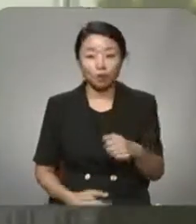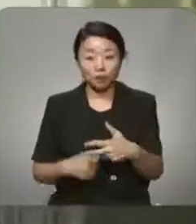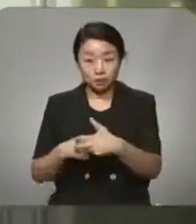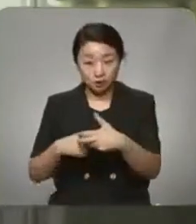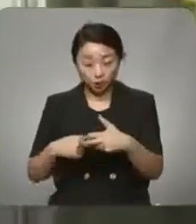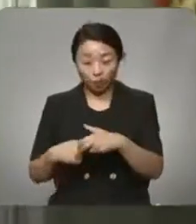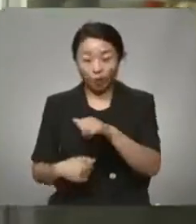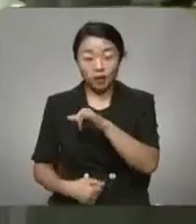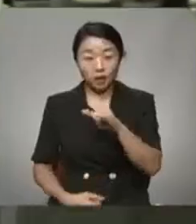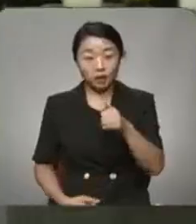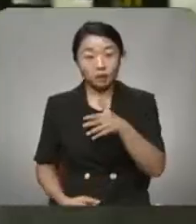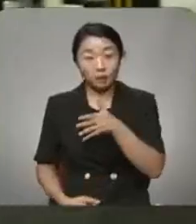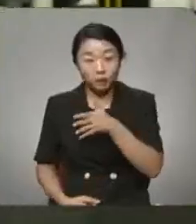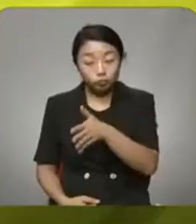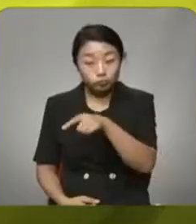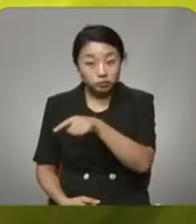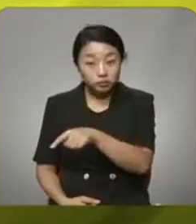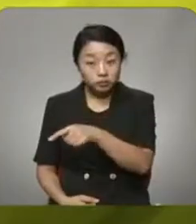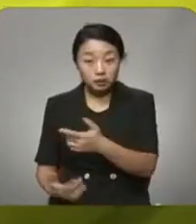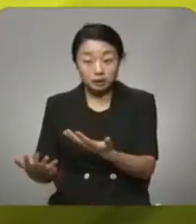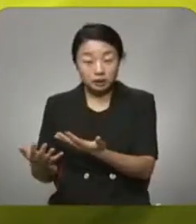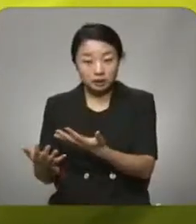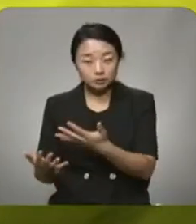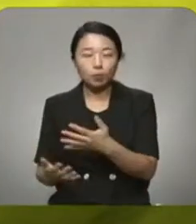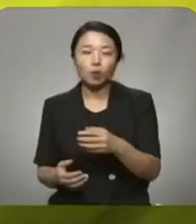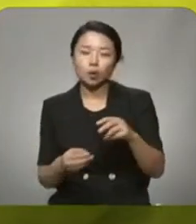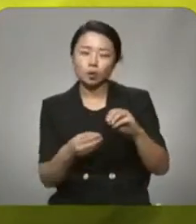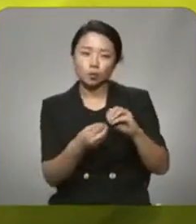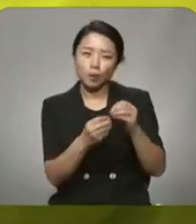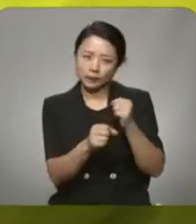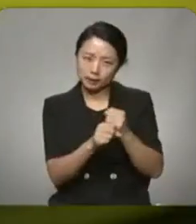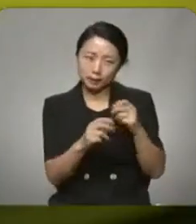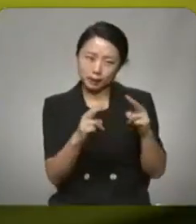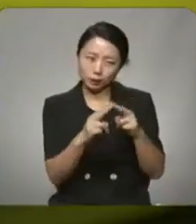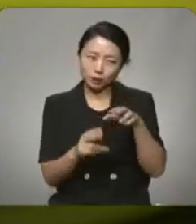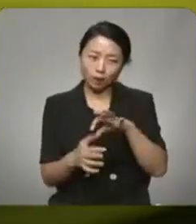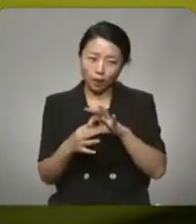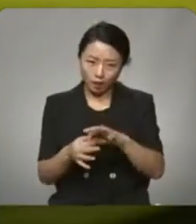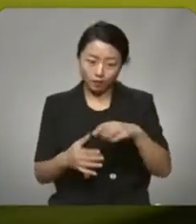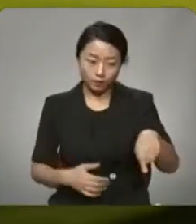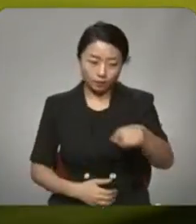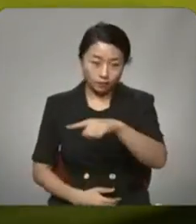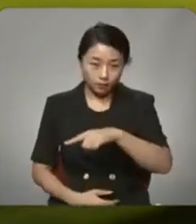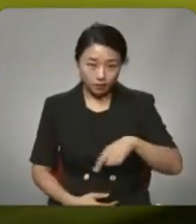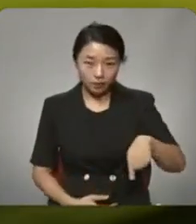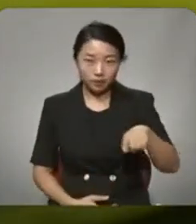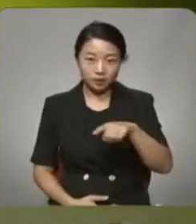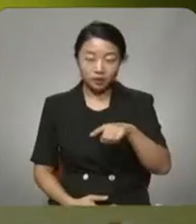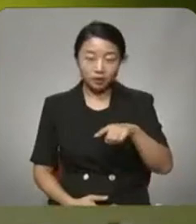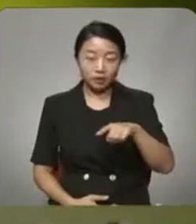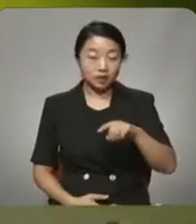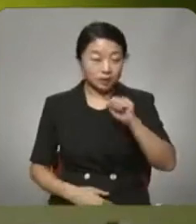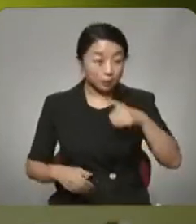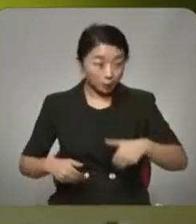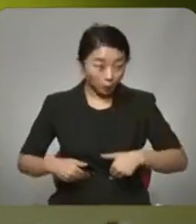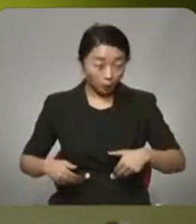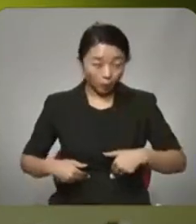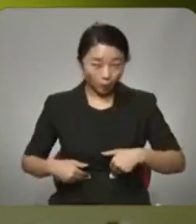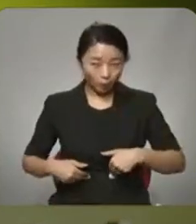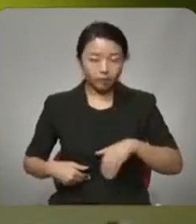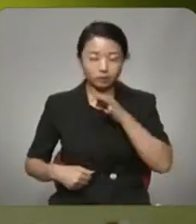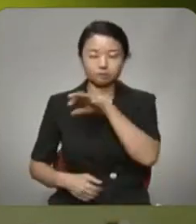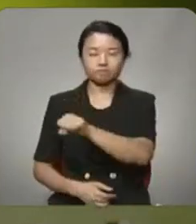AI 반도체 전문인력센터와 반도체 소모품 실증센터 구축 등 반도체 산업에 초석을 놓을 사업비도